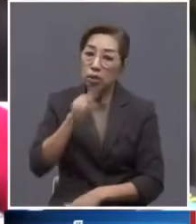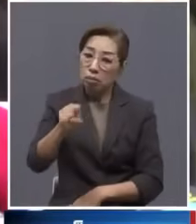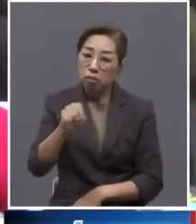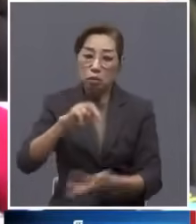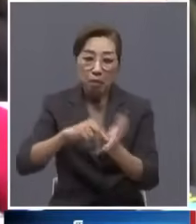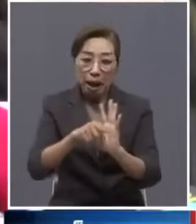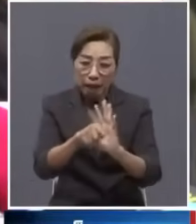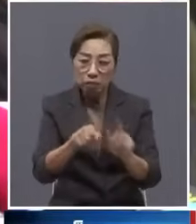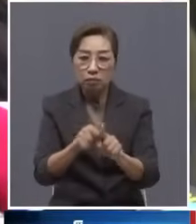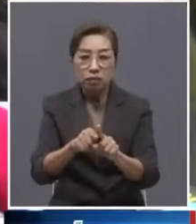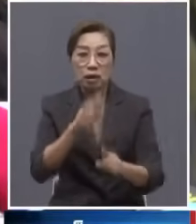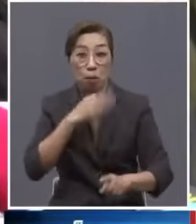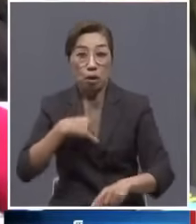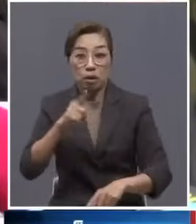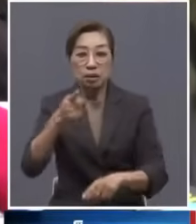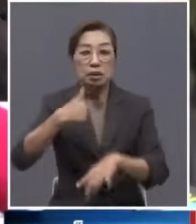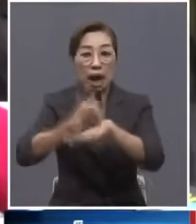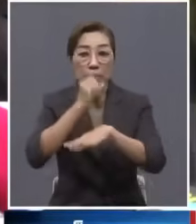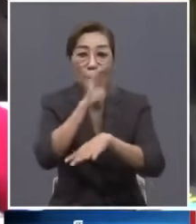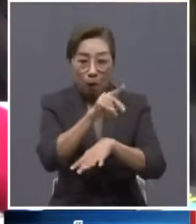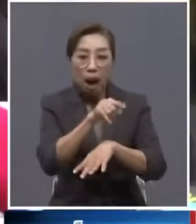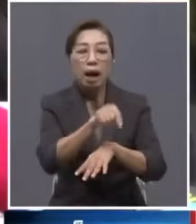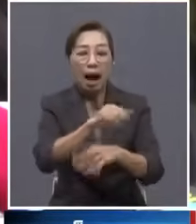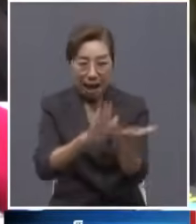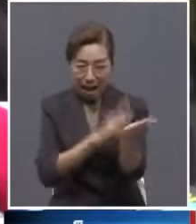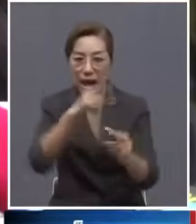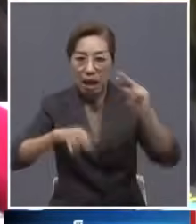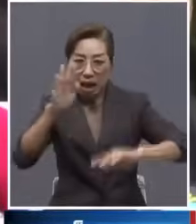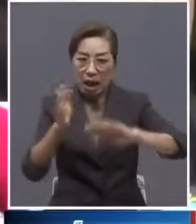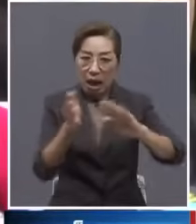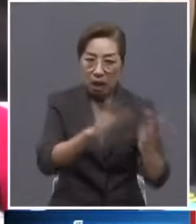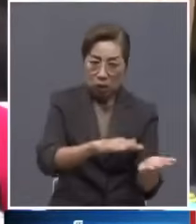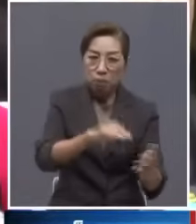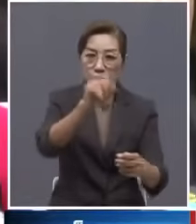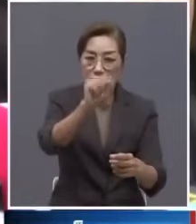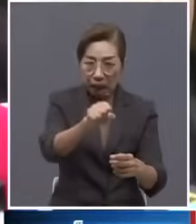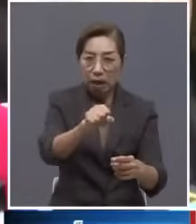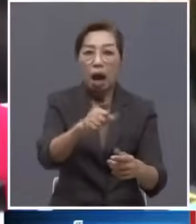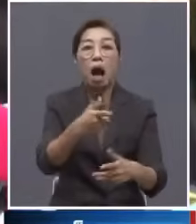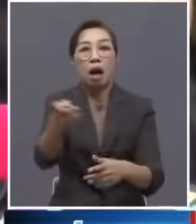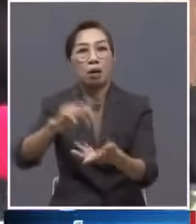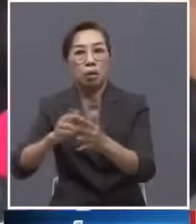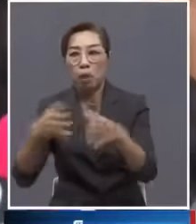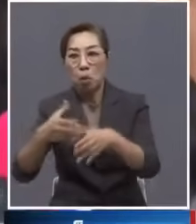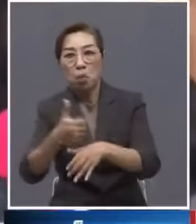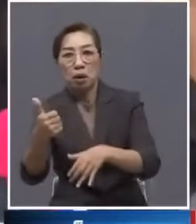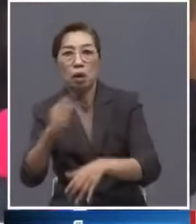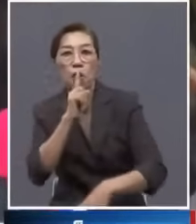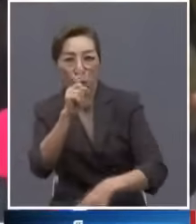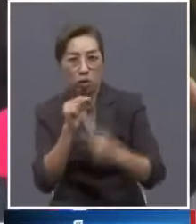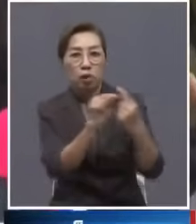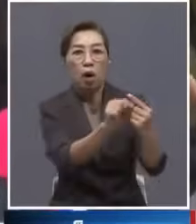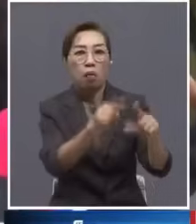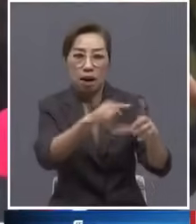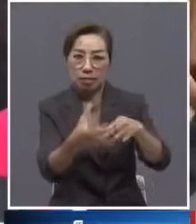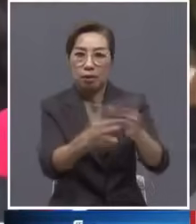นำไปสู่การยุบพรรคก้าวไกลในอนาคตก็เป็นเพราะว่าองค์กรอิสระเขาก็ต้องทำหน้าที่ของตนเองอยู่แล้วและก่อนหน้านี้นี้ตนก็